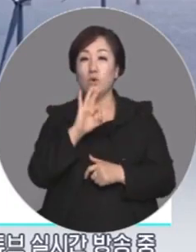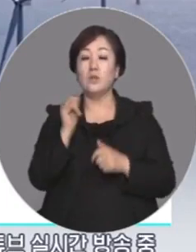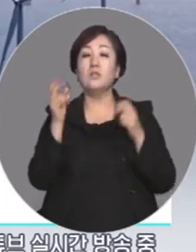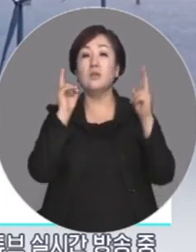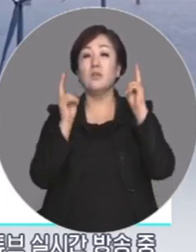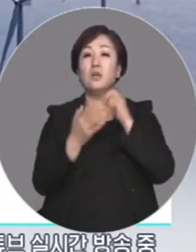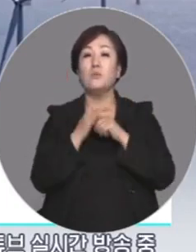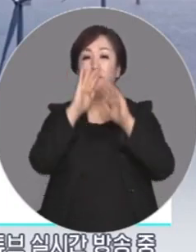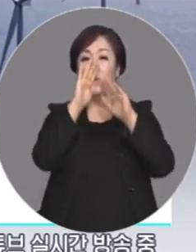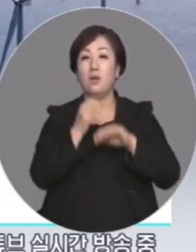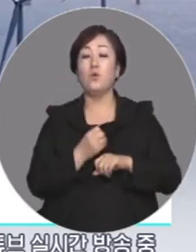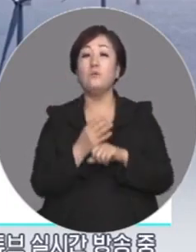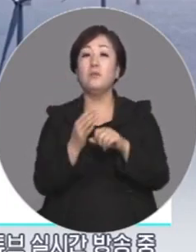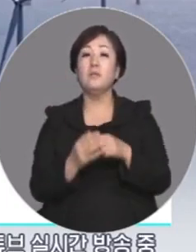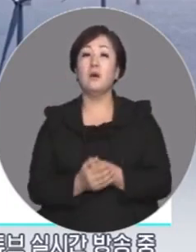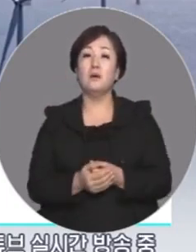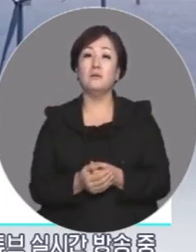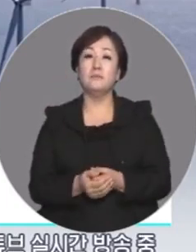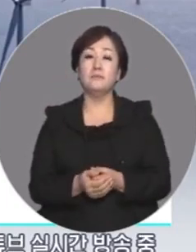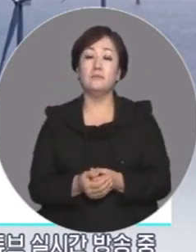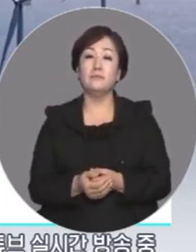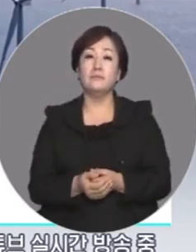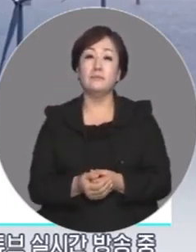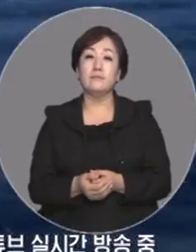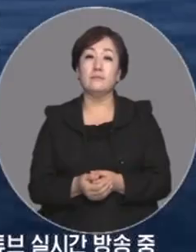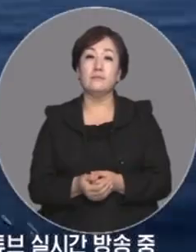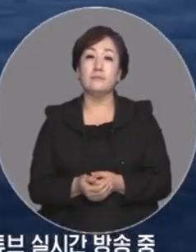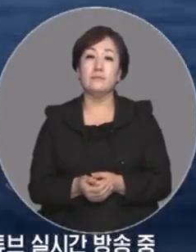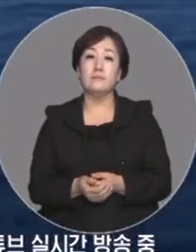기업을 김진구 기자가 취재했습니다.